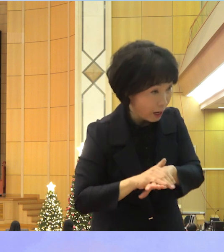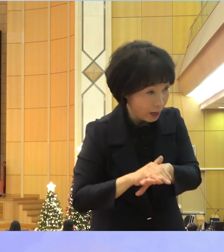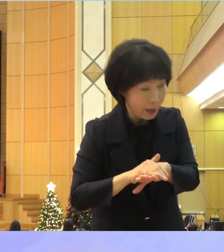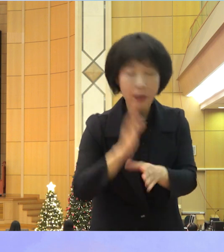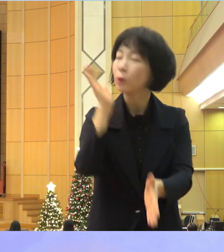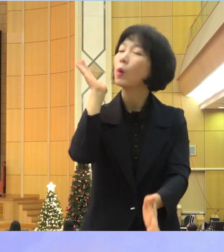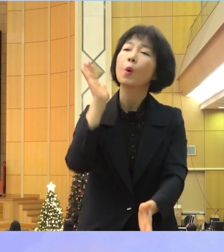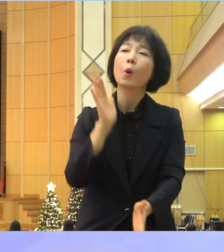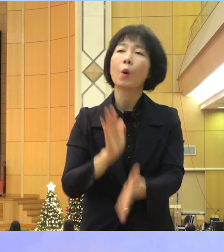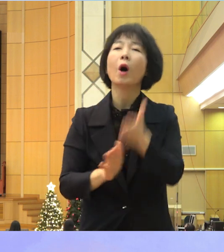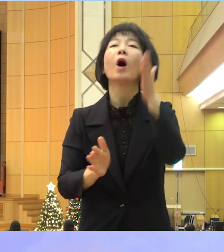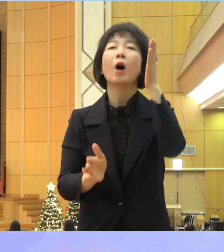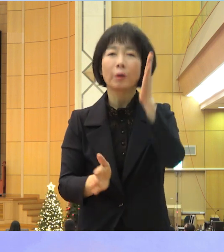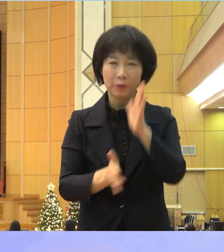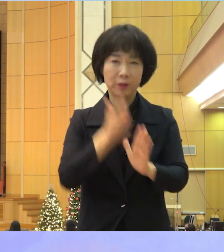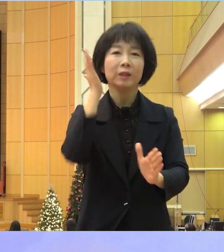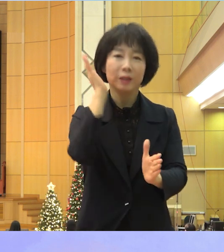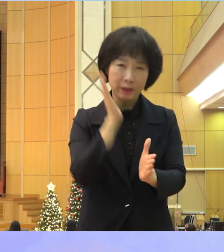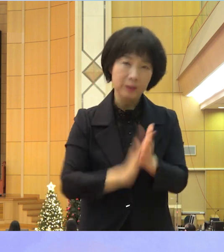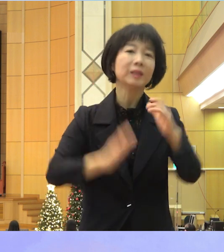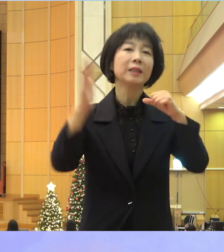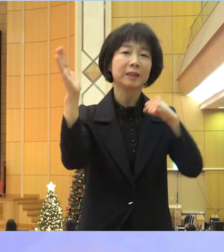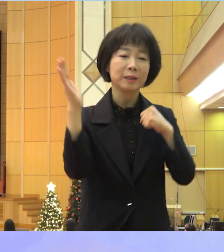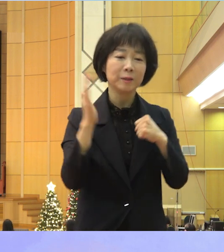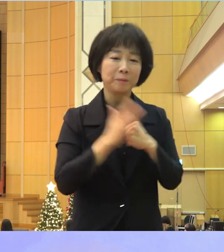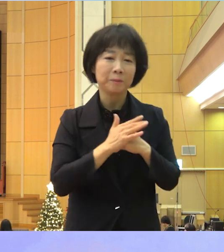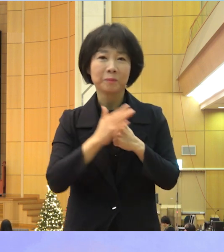부족하며 지혜도